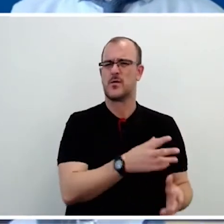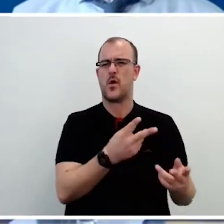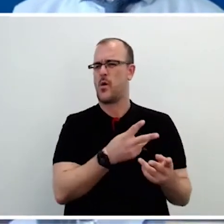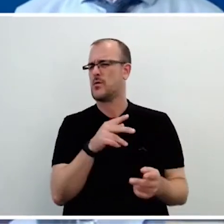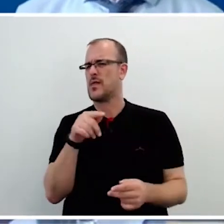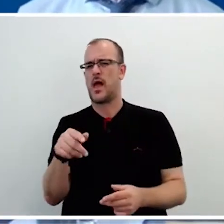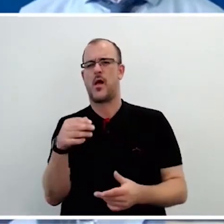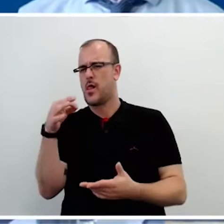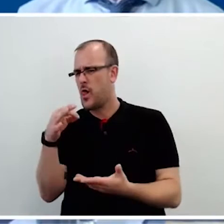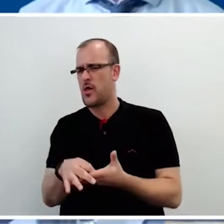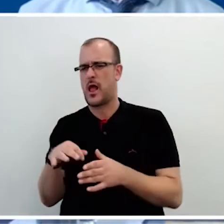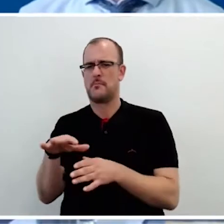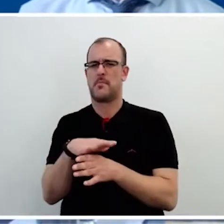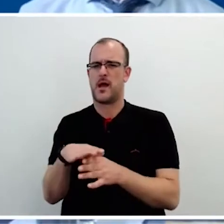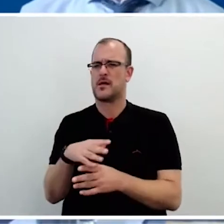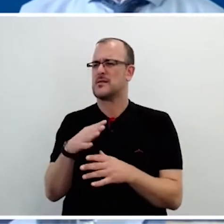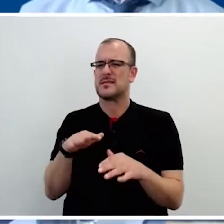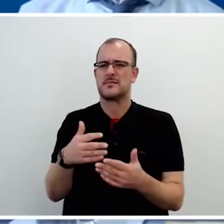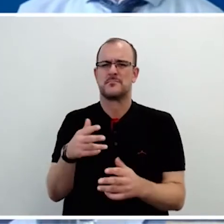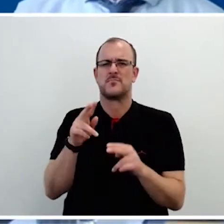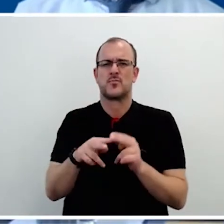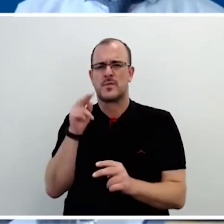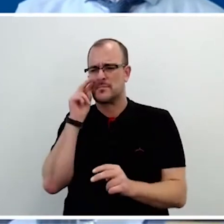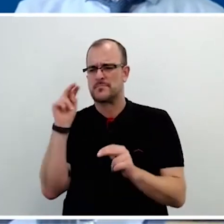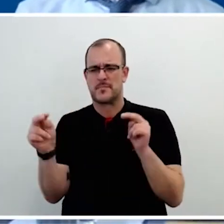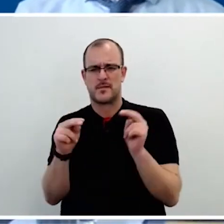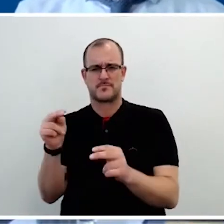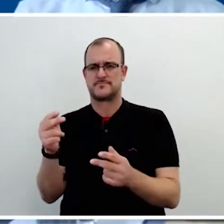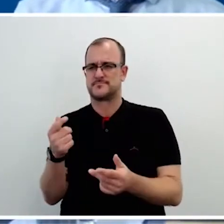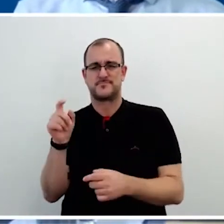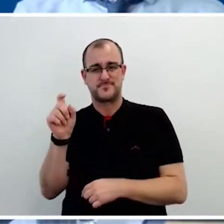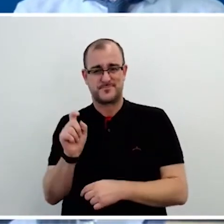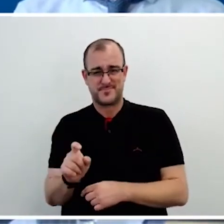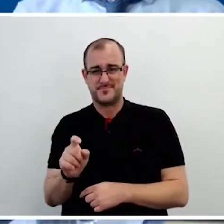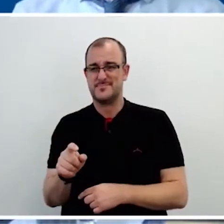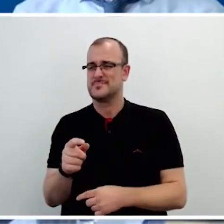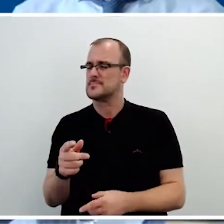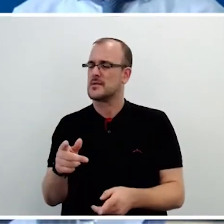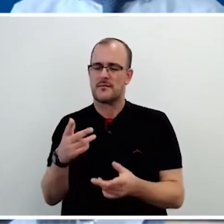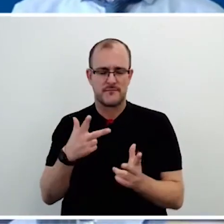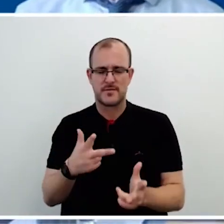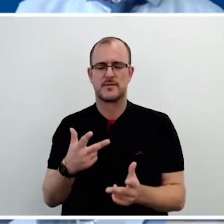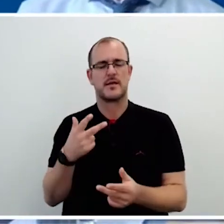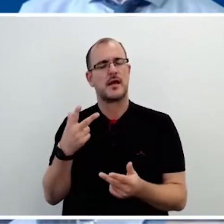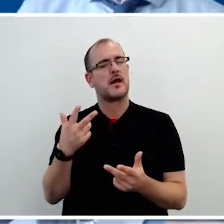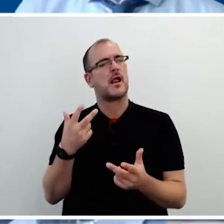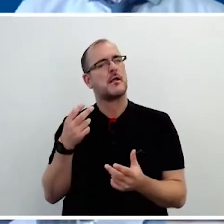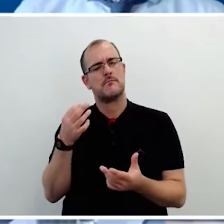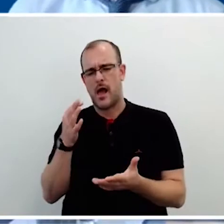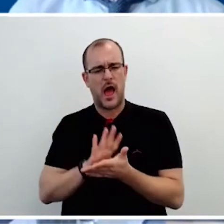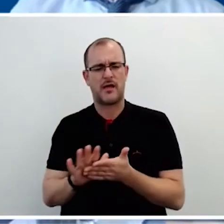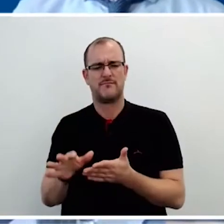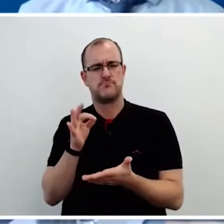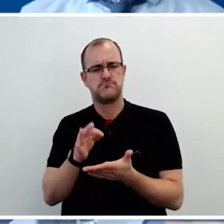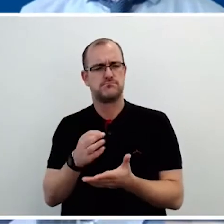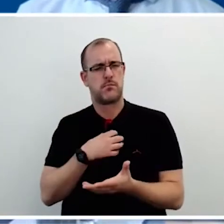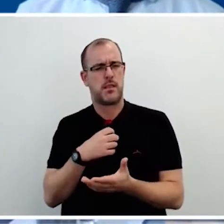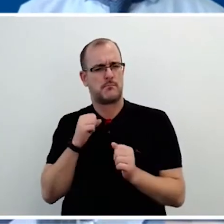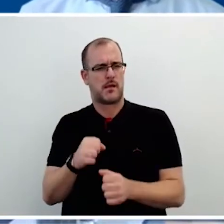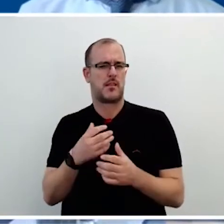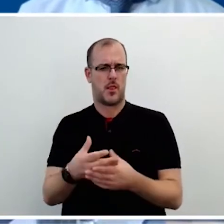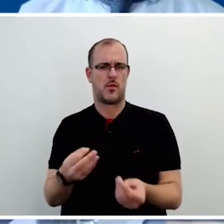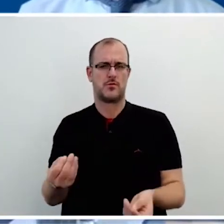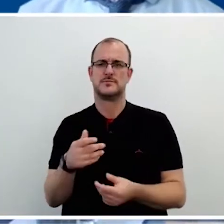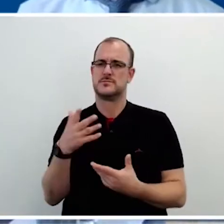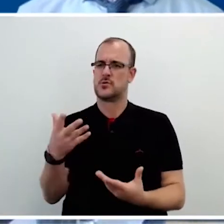auch wirklich im lokalen Bereich, unterschiedlichste Aspekte gibt, wo Digitalisierung ganz lokale Probleme lösen soll. Und das ist was, was ich irgendwie